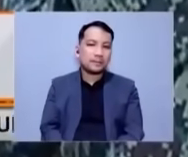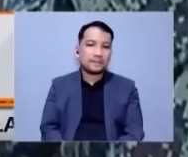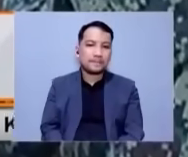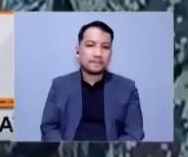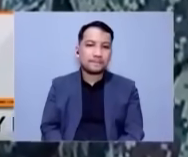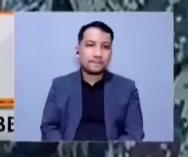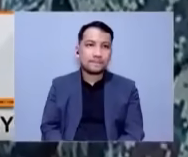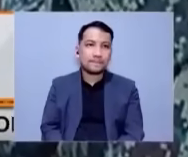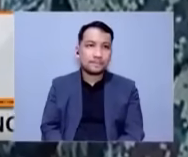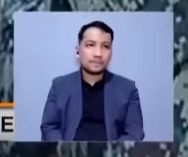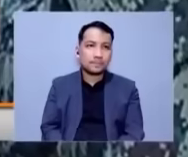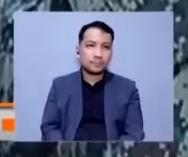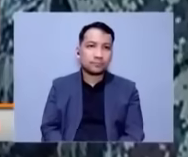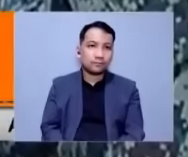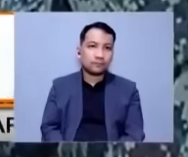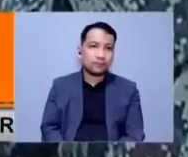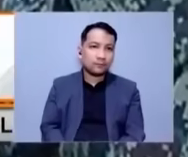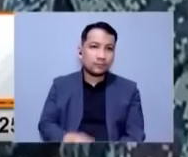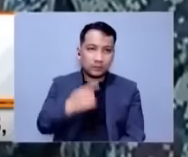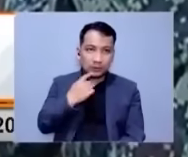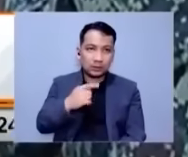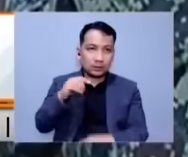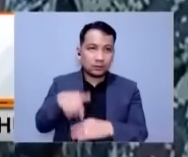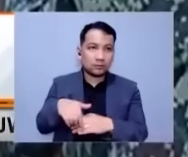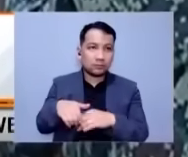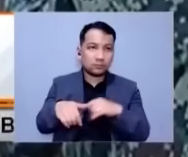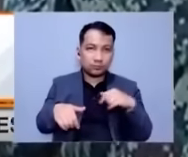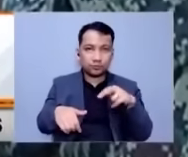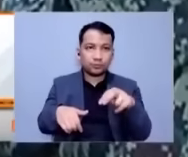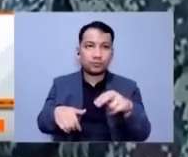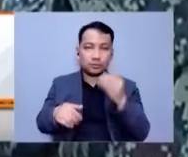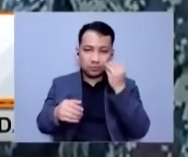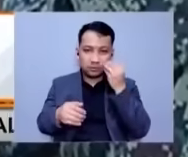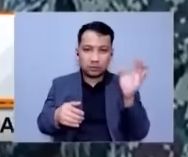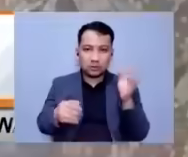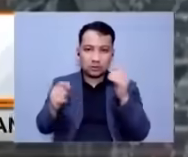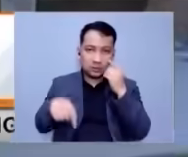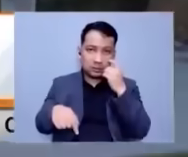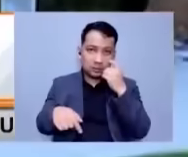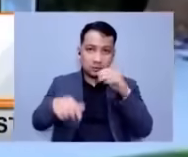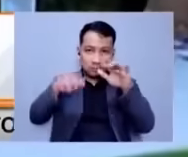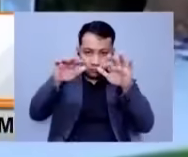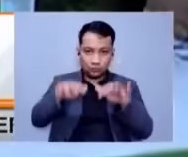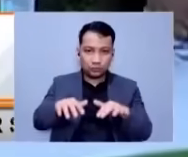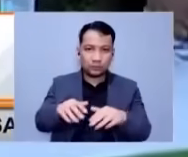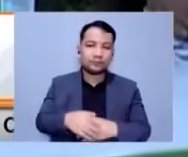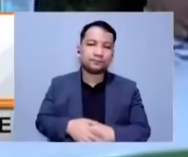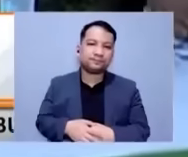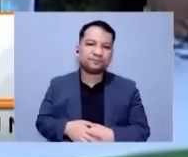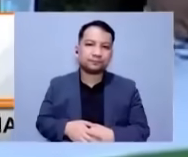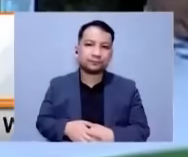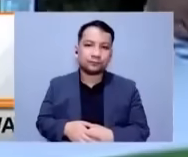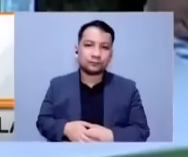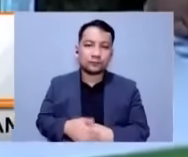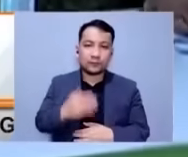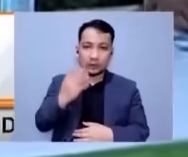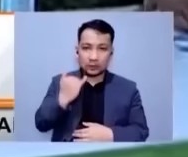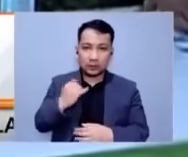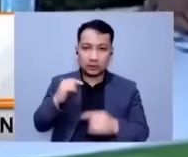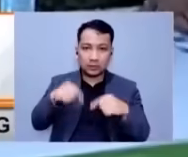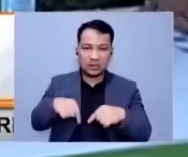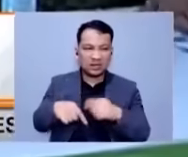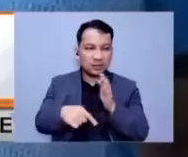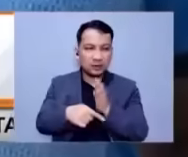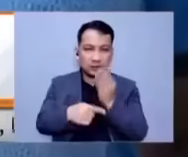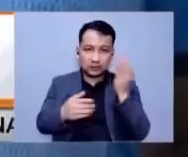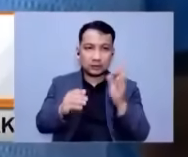Hanggang madaling araw yung mga tao naglalakad pauwi dito, umuulan. Dahil dito, pag-aaralan daw ng COMELEC